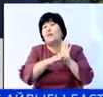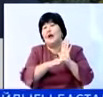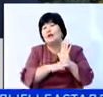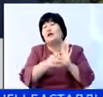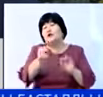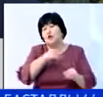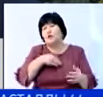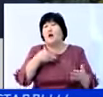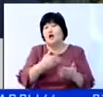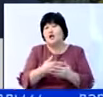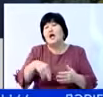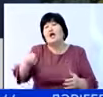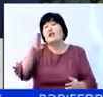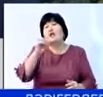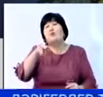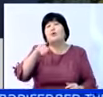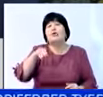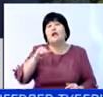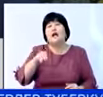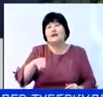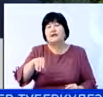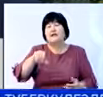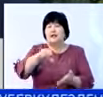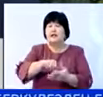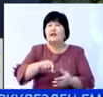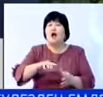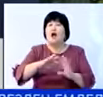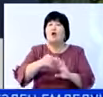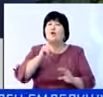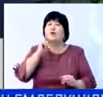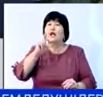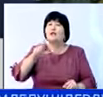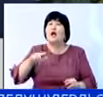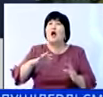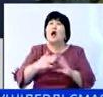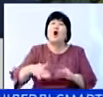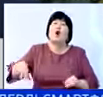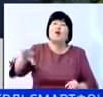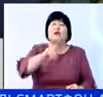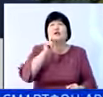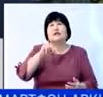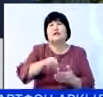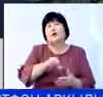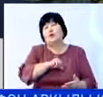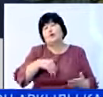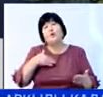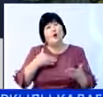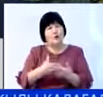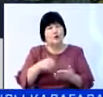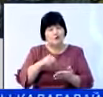жасауға депутат ретінде, ауыл жастар ретінде, аудан жасы ретінде өз үлесіміз